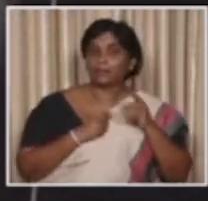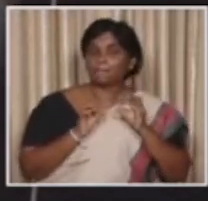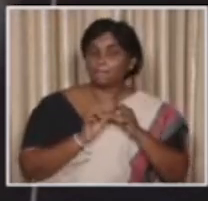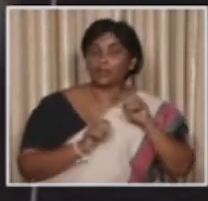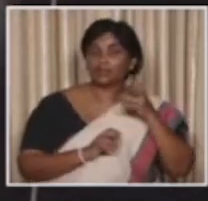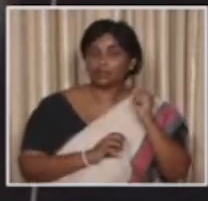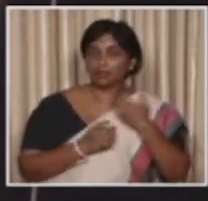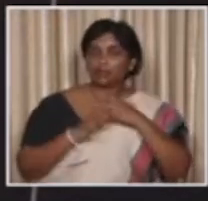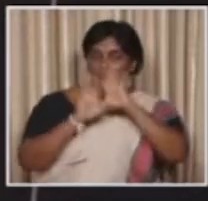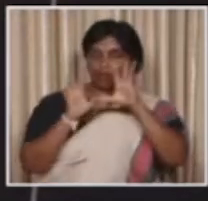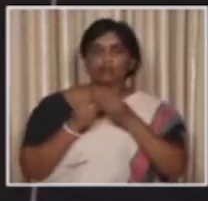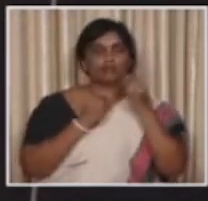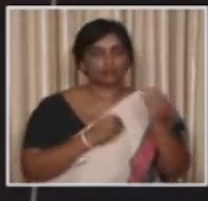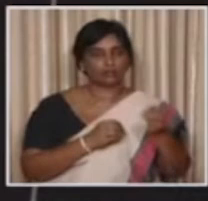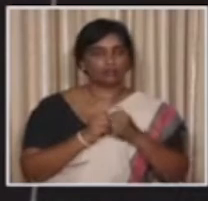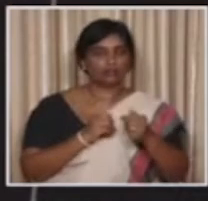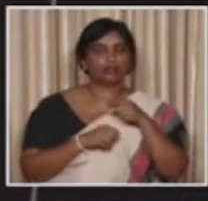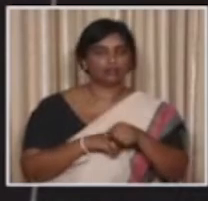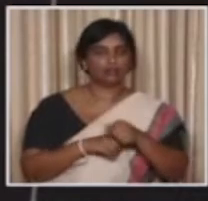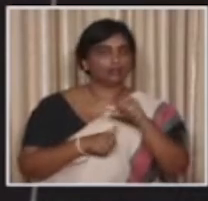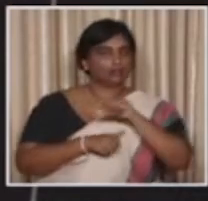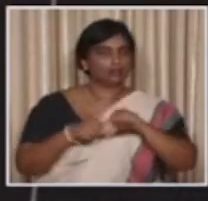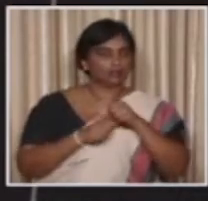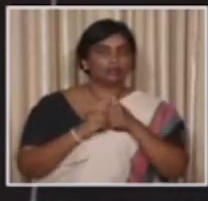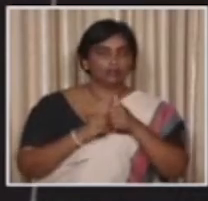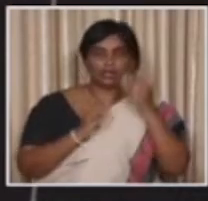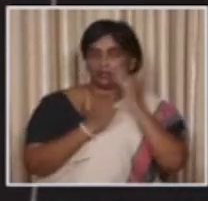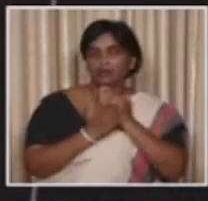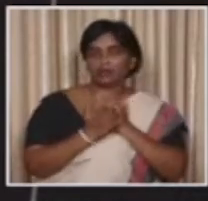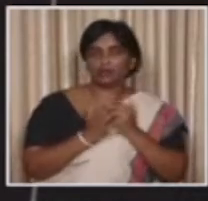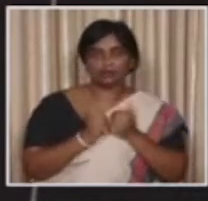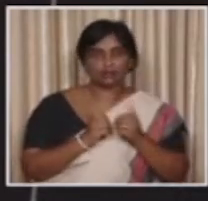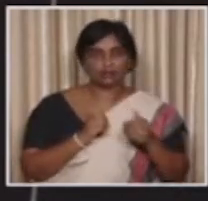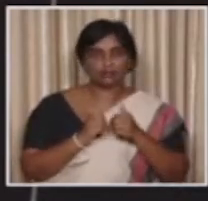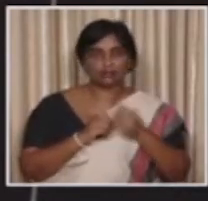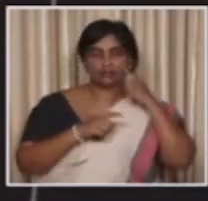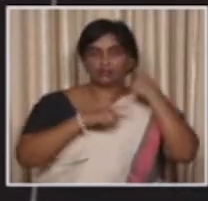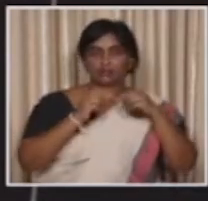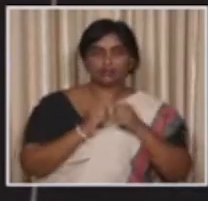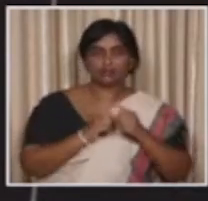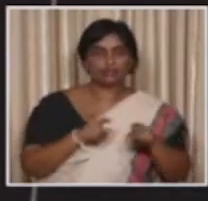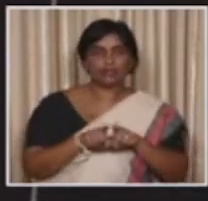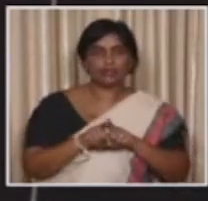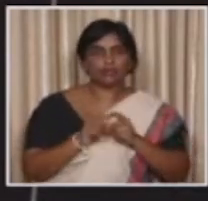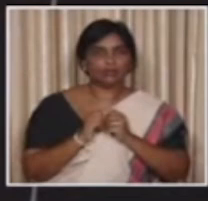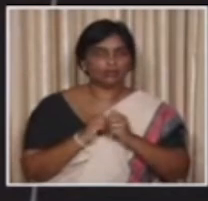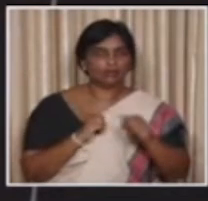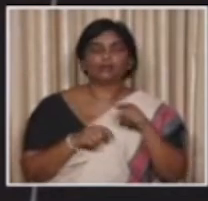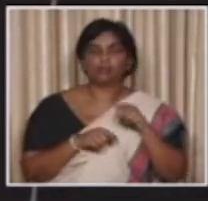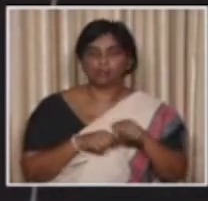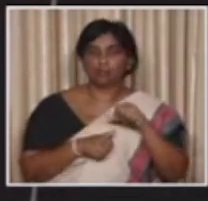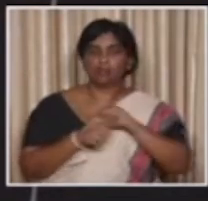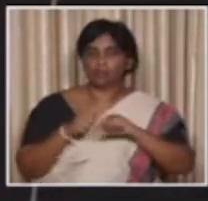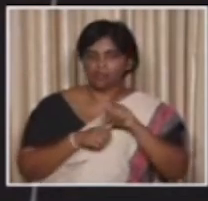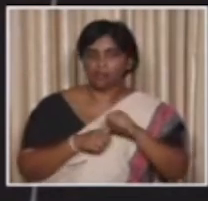බිලියන 250 ඔබතුමාට අපි හොයලා දෙනවා. ඒ නිසා මේ ආයතන ගරු ජනාධිපතිතුමනි මේ රාජ්‍ය සේවකයන්ගෙන් අපි බදු ගහන්න ඕනේ නැහැ. මේ